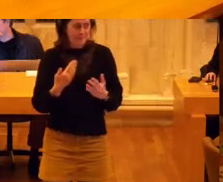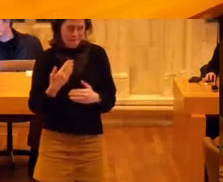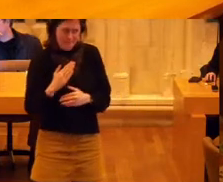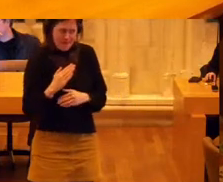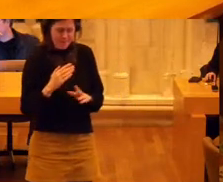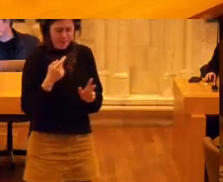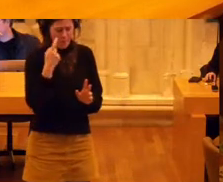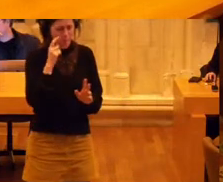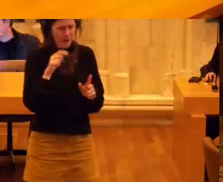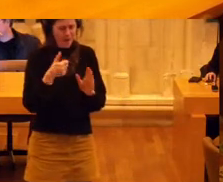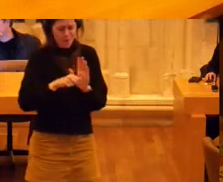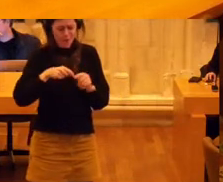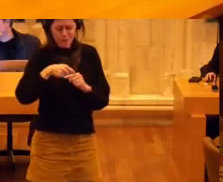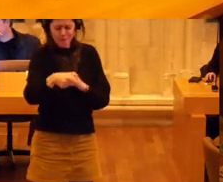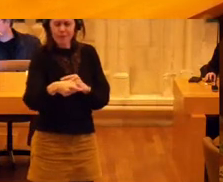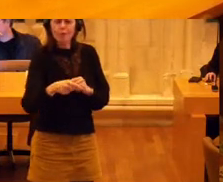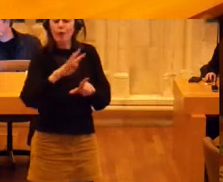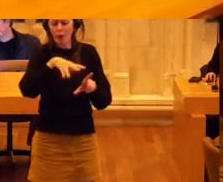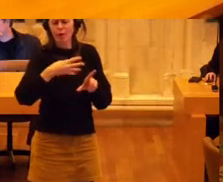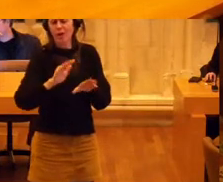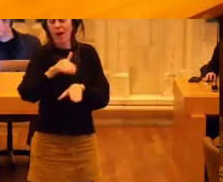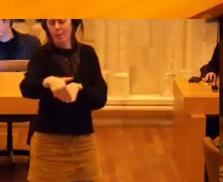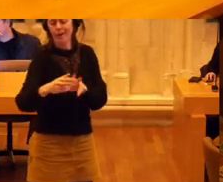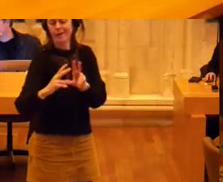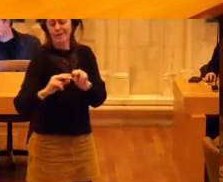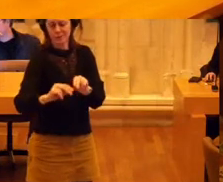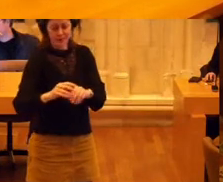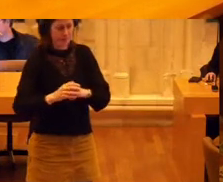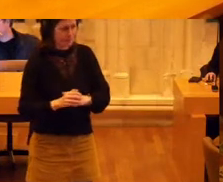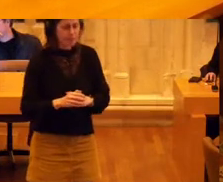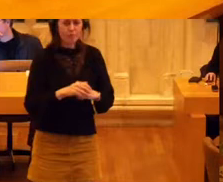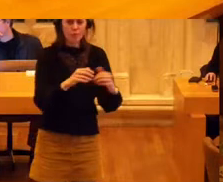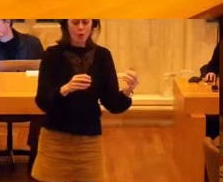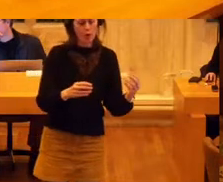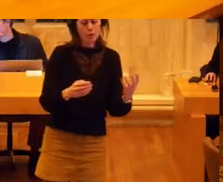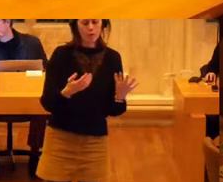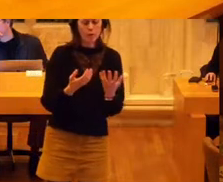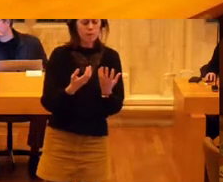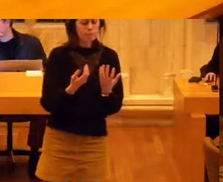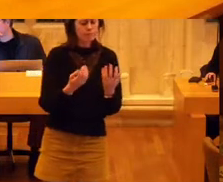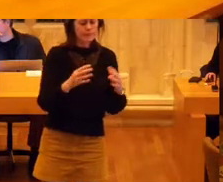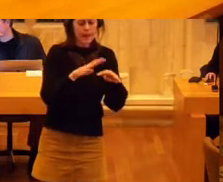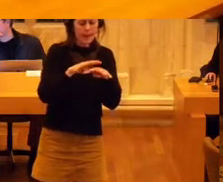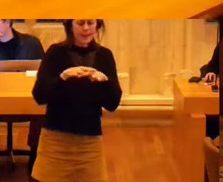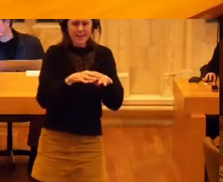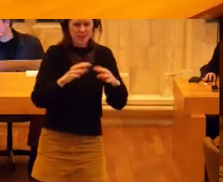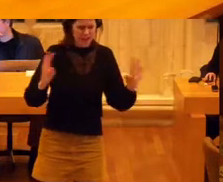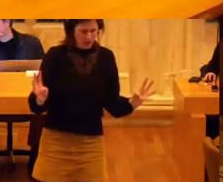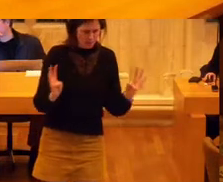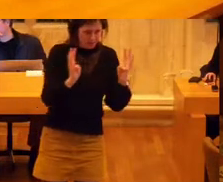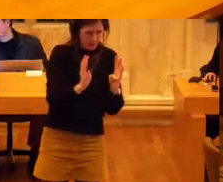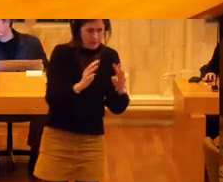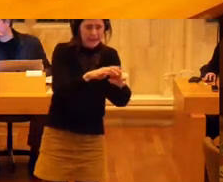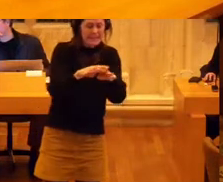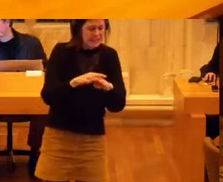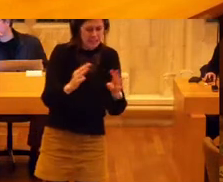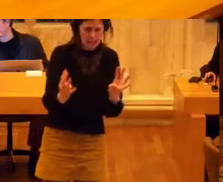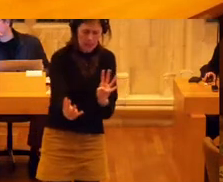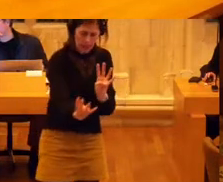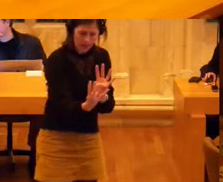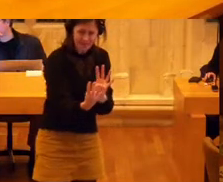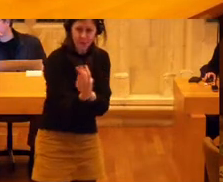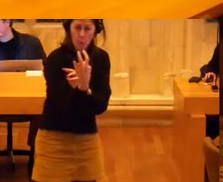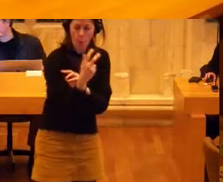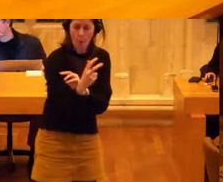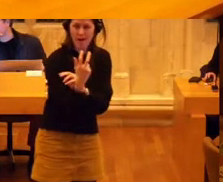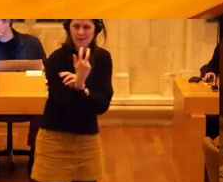dans les prochains mois, je vais vous parler du calendrier après, lorsqu'on les réunit en interquartier, vont être quasiment 300, ce qui aujourd'hui est effectivement une